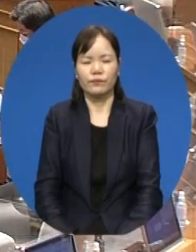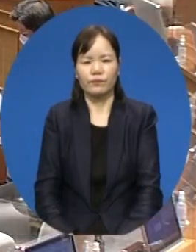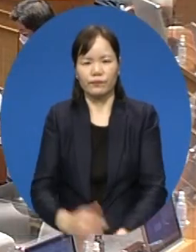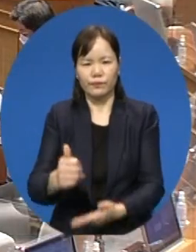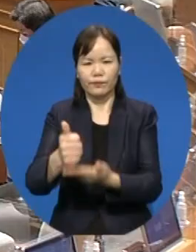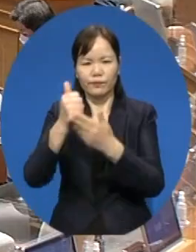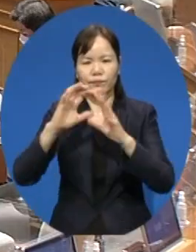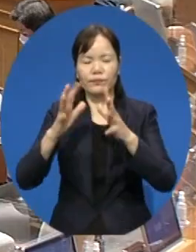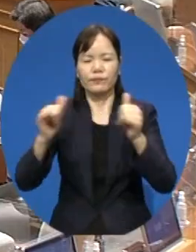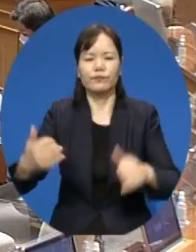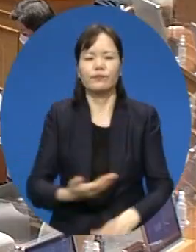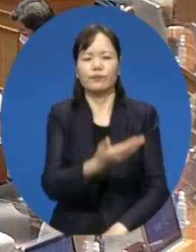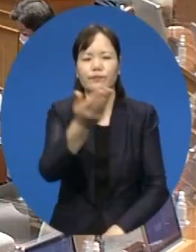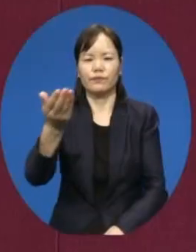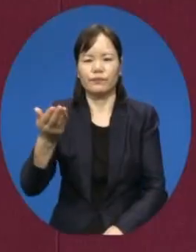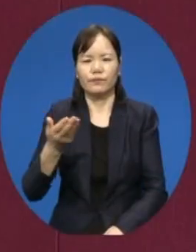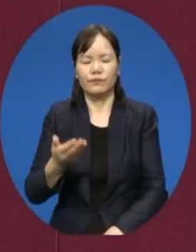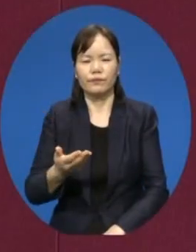존경하는 국민 여러분,